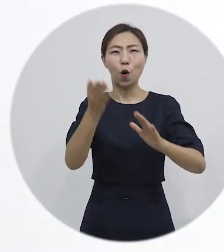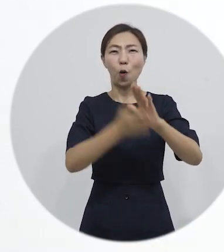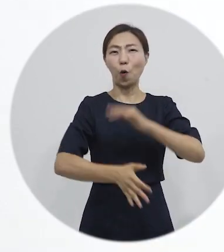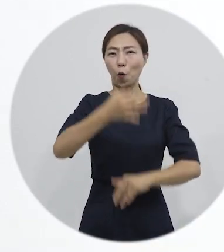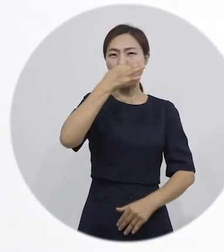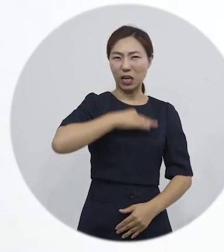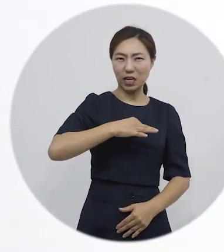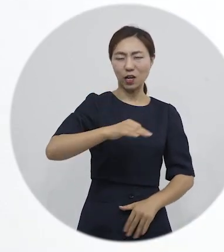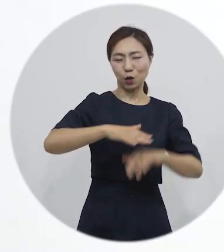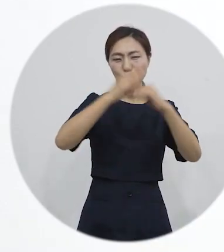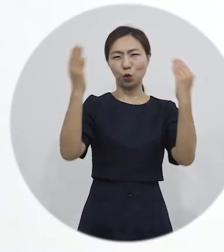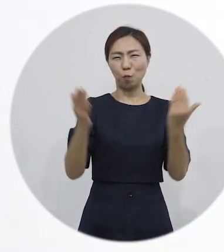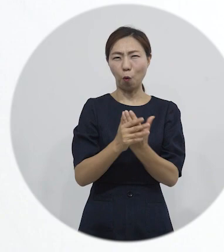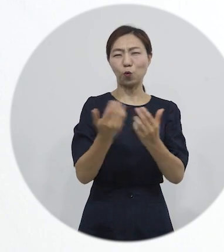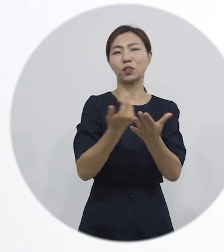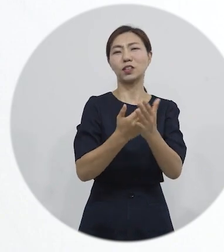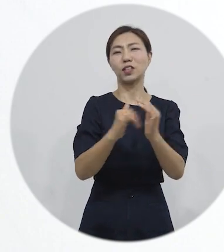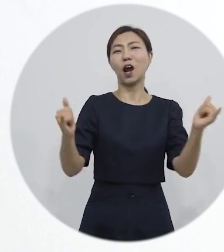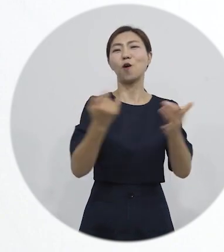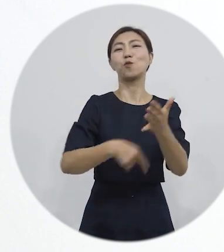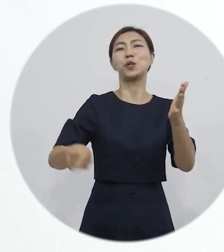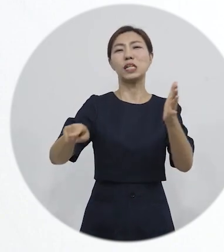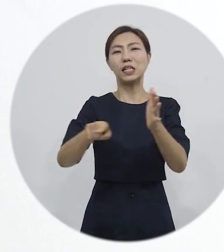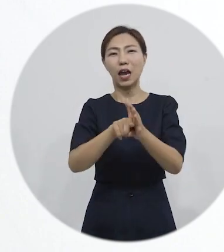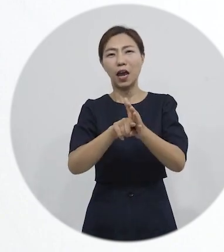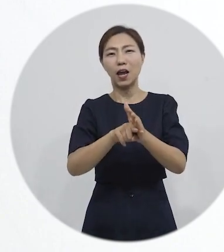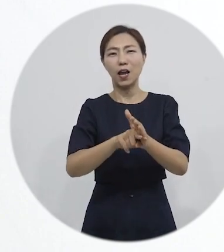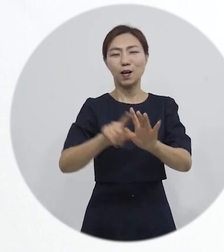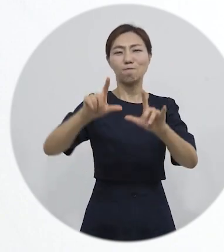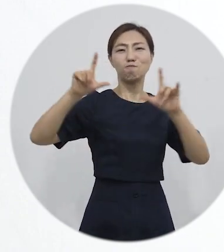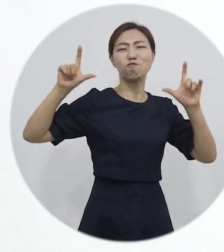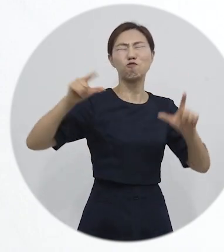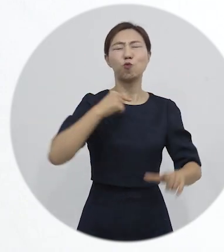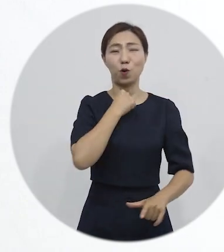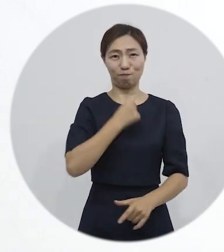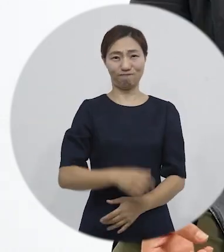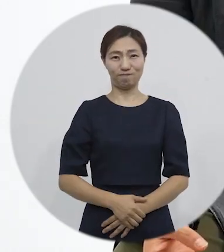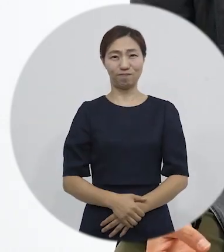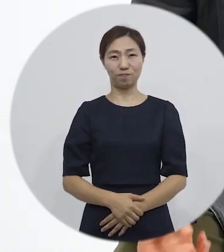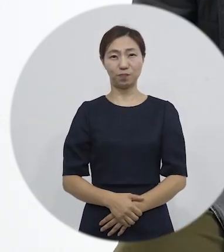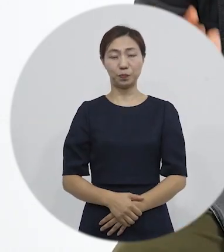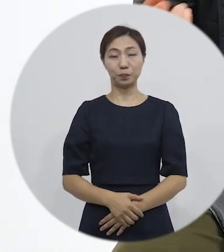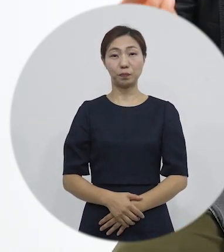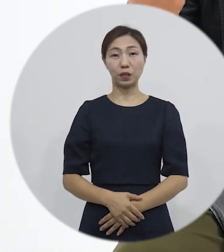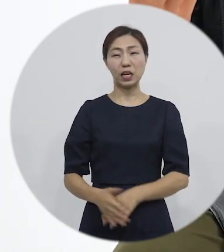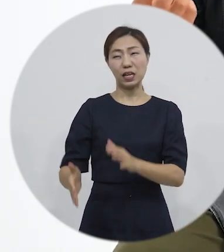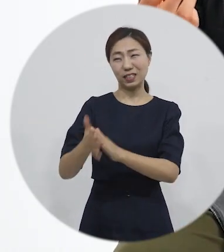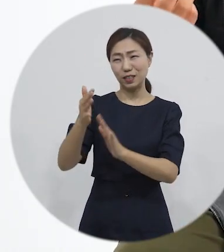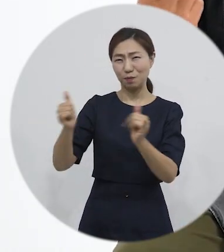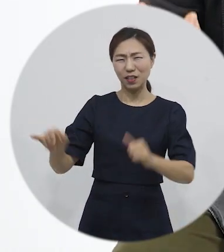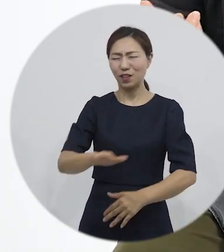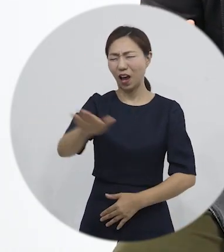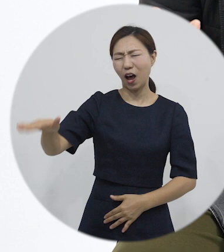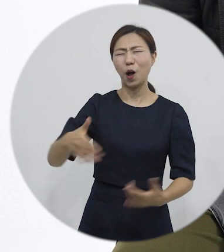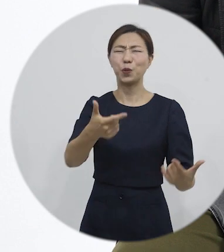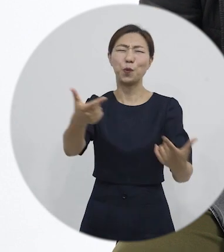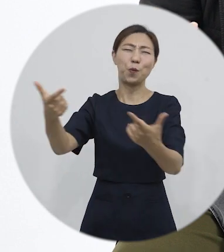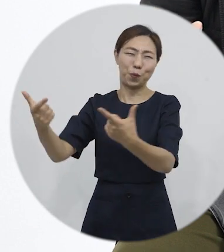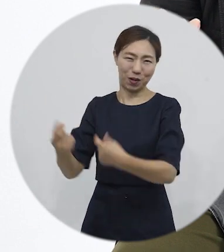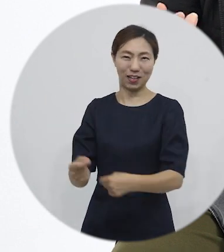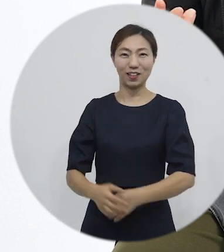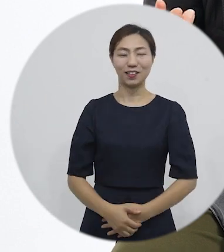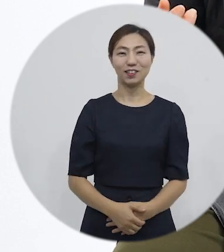공익적이고 또 전체를 위한 사업인 것처럼 내세우고 싶기 때문에 그렇습니다. 주민들은 이런 마음을 다 갖고